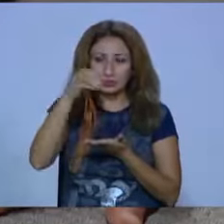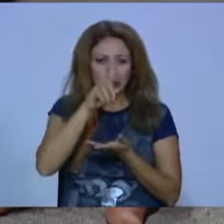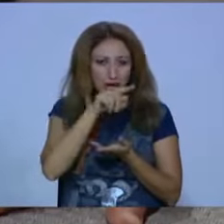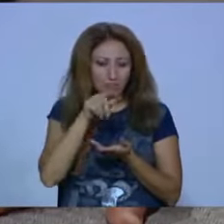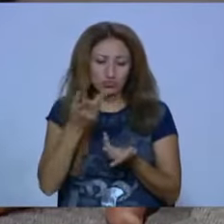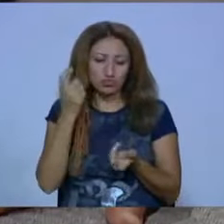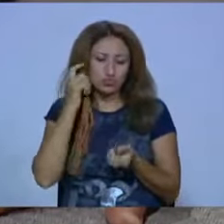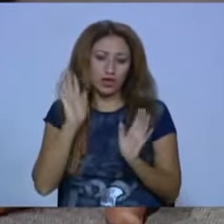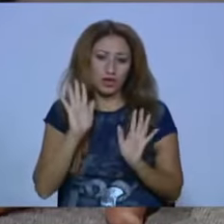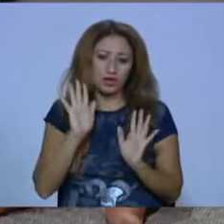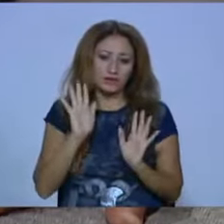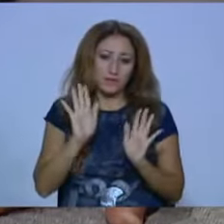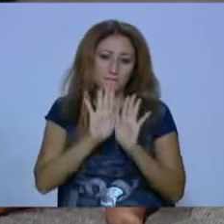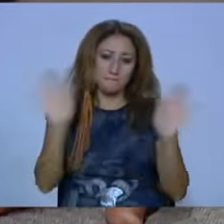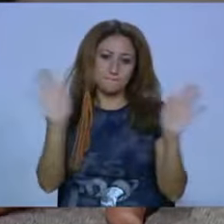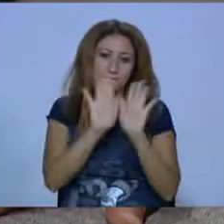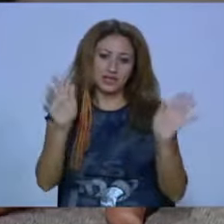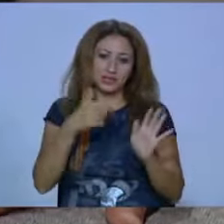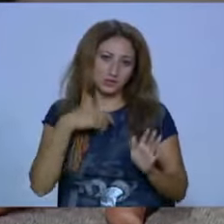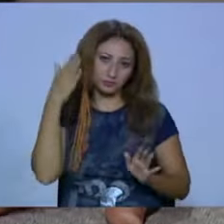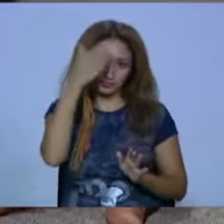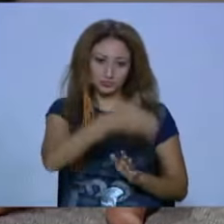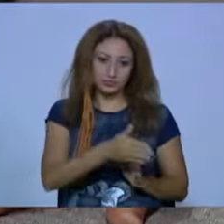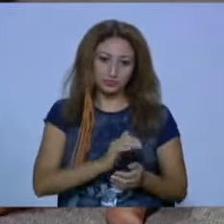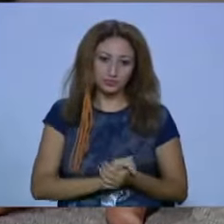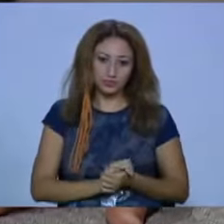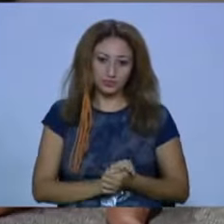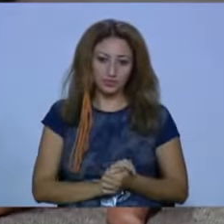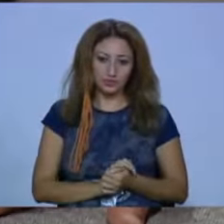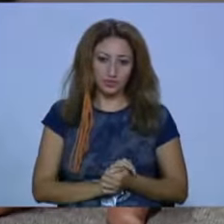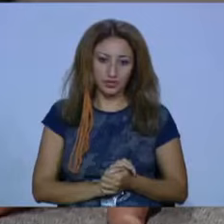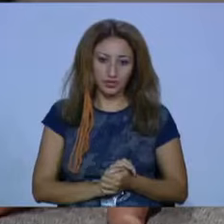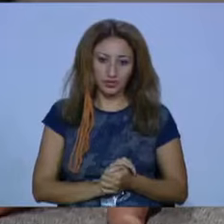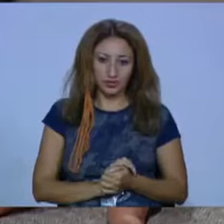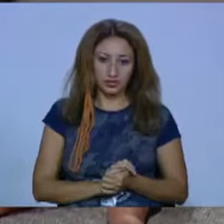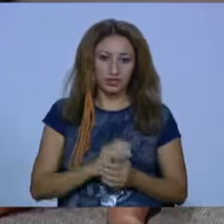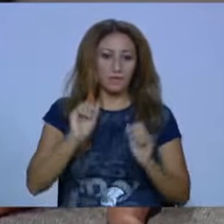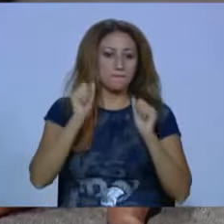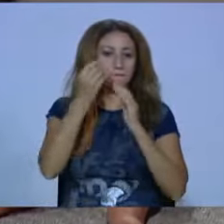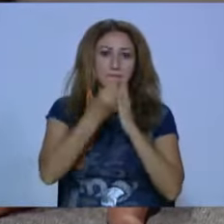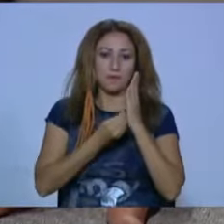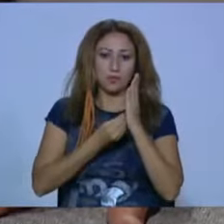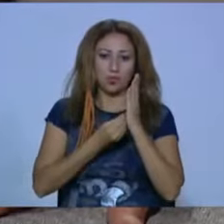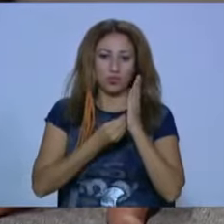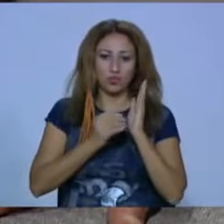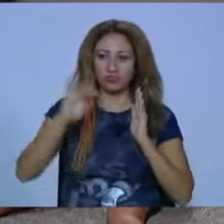فدخلت عليه المسرح فقال لي في الباب ومش عارف، وقال لي ما حدش يدخل،